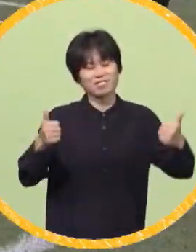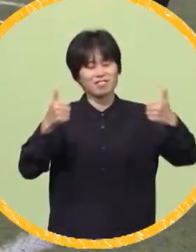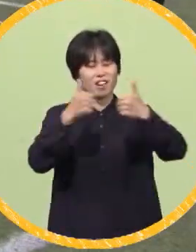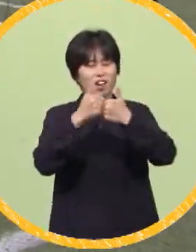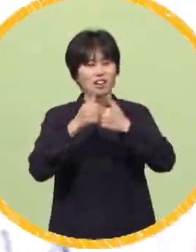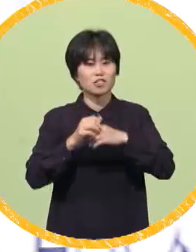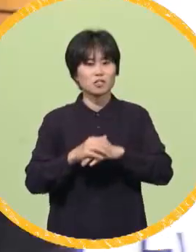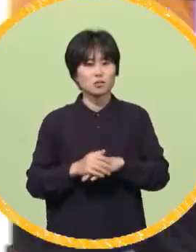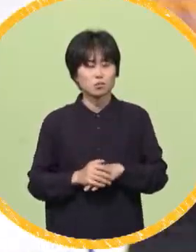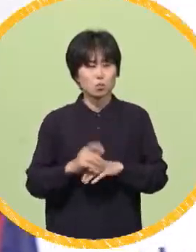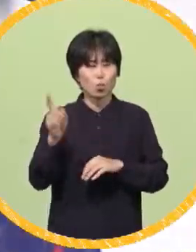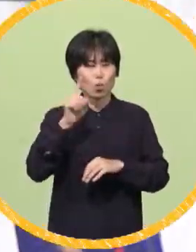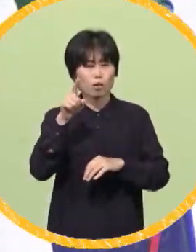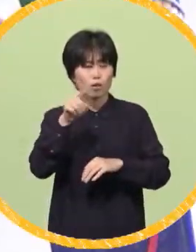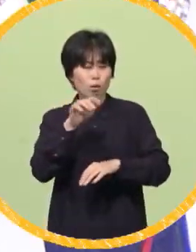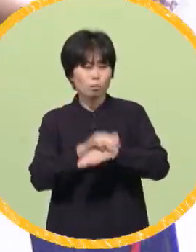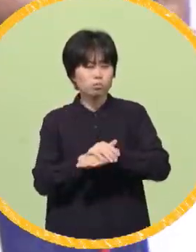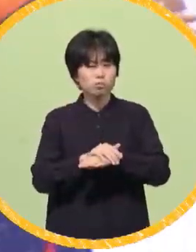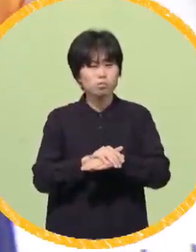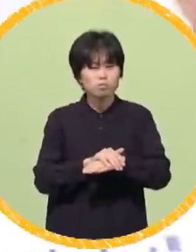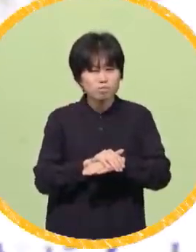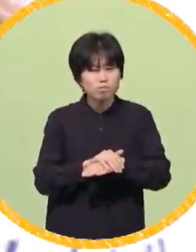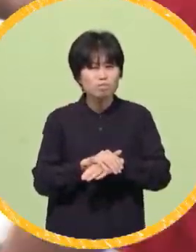どうやったらあんなのできるんだろう、ね、